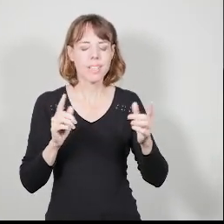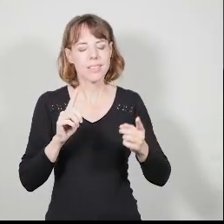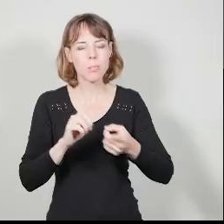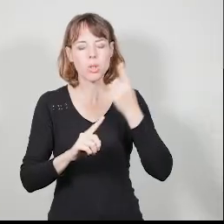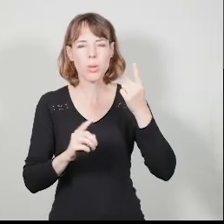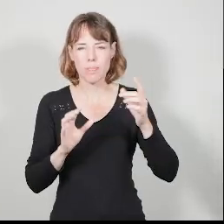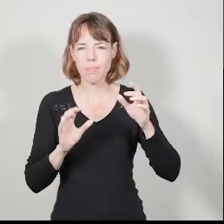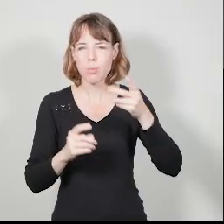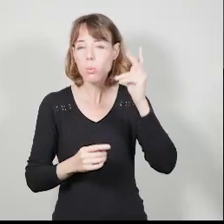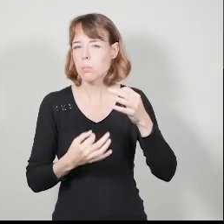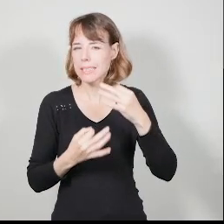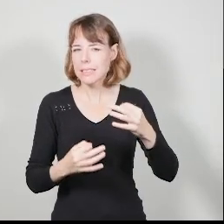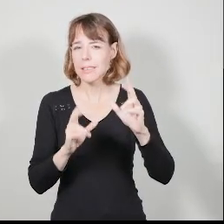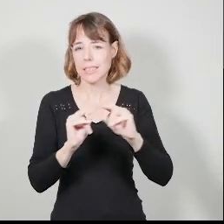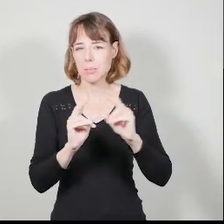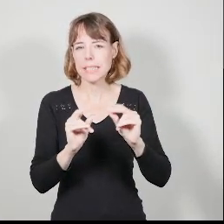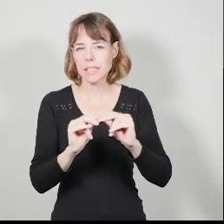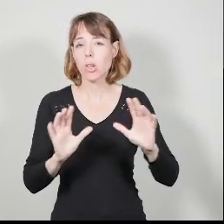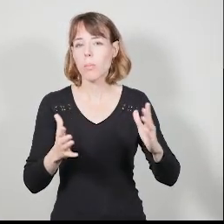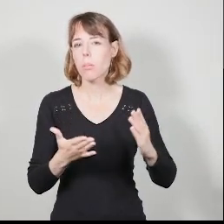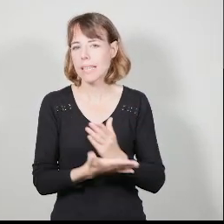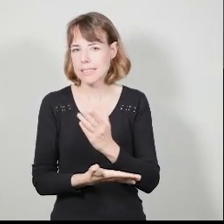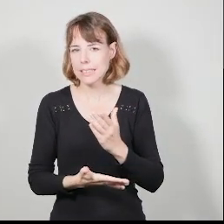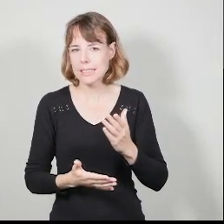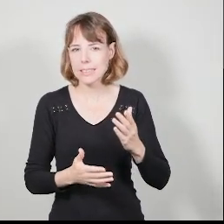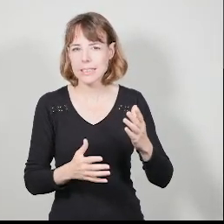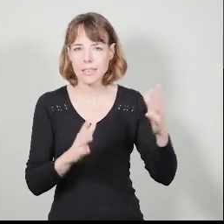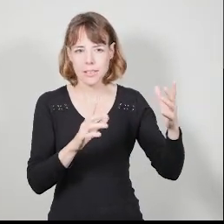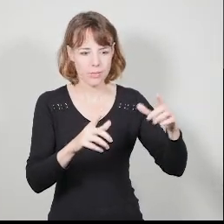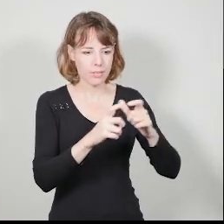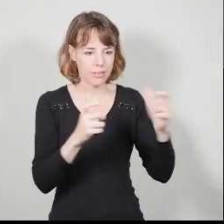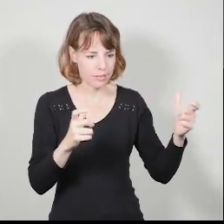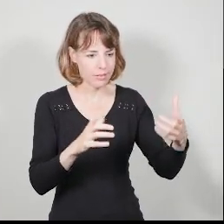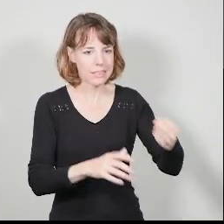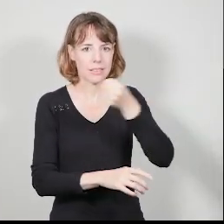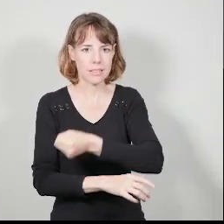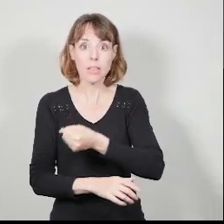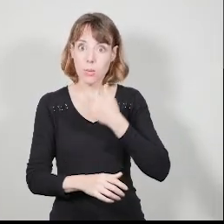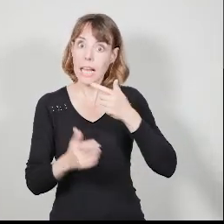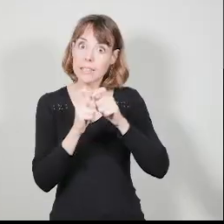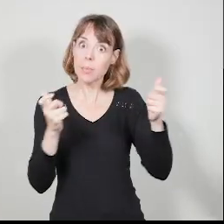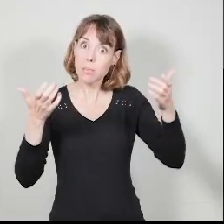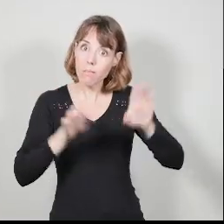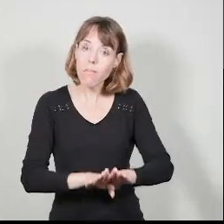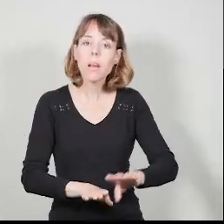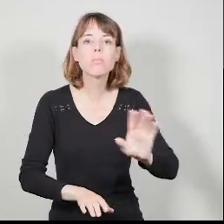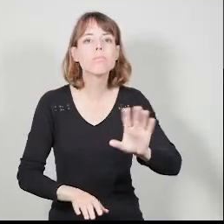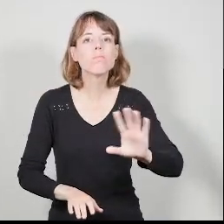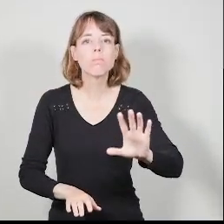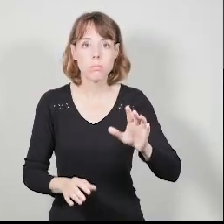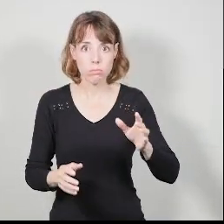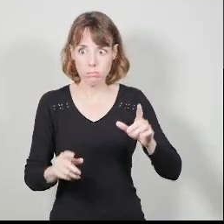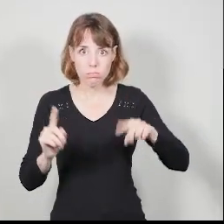le processus de désinstitutionnalisation, le défi de ce processus, ce n'est pas la fermeture des établissements qui, effectivement, conviennent à